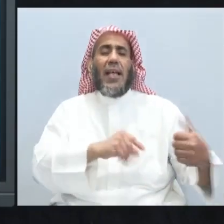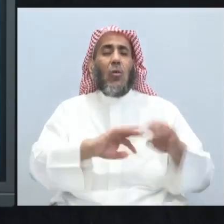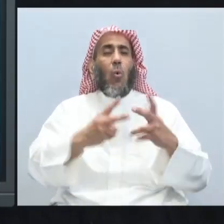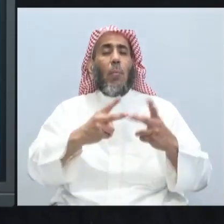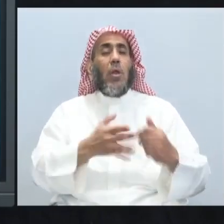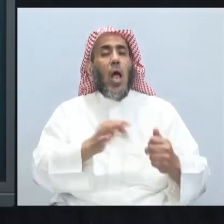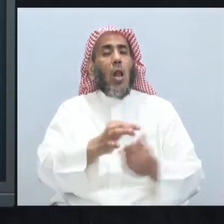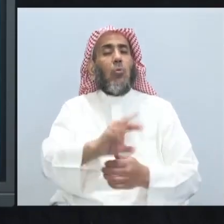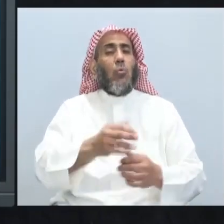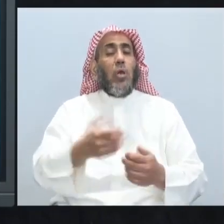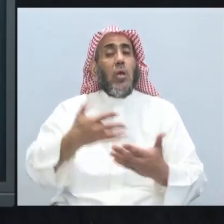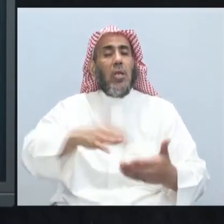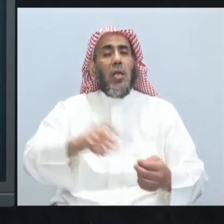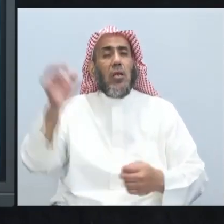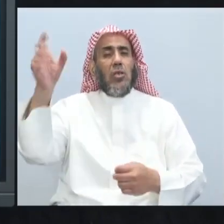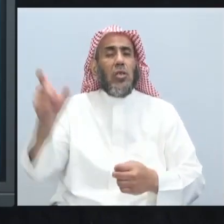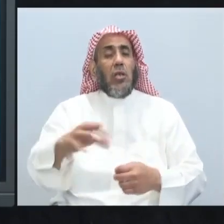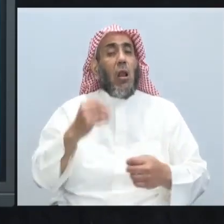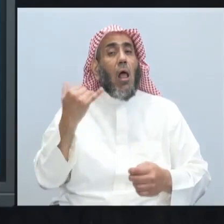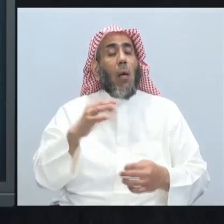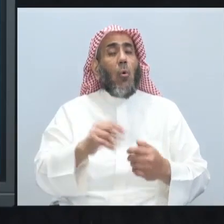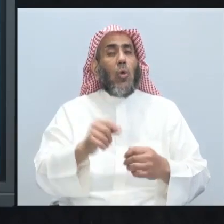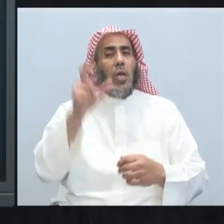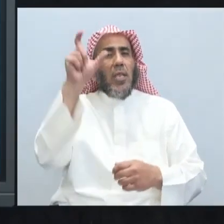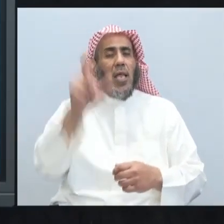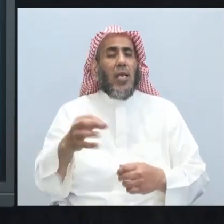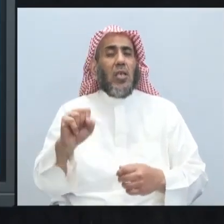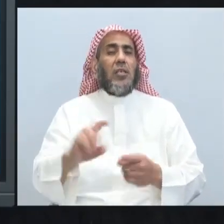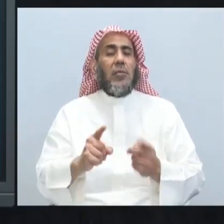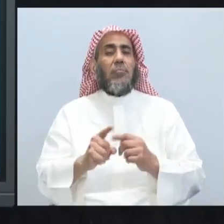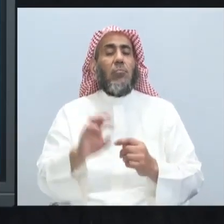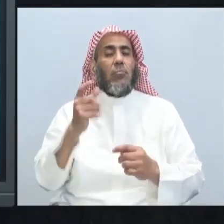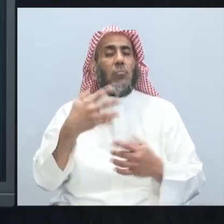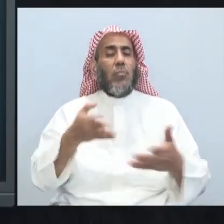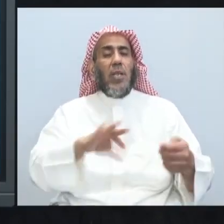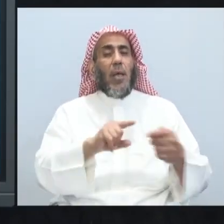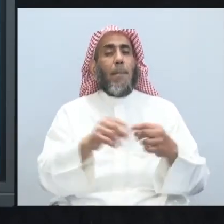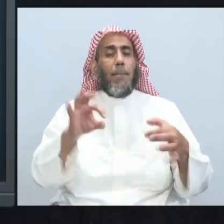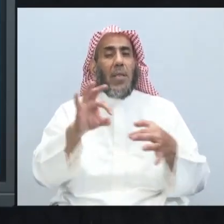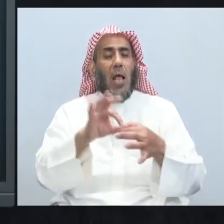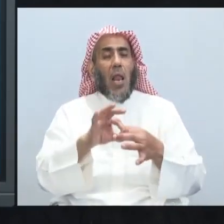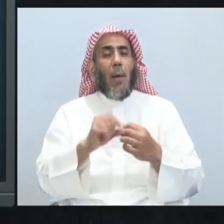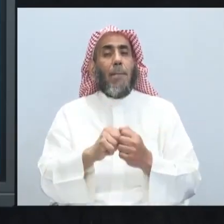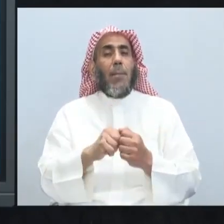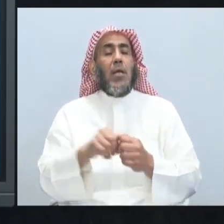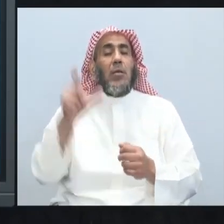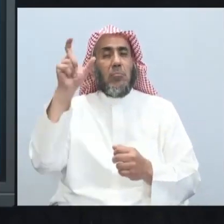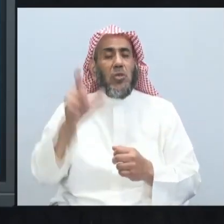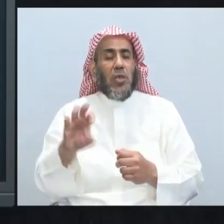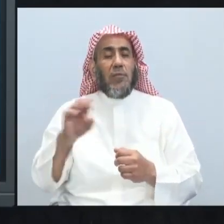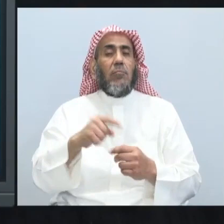رثاء المدن ورثاء الشخصيات الهامه وكذلك رثاء الشخصي او رثاء الذي يتعلق بالشاعر